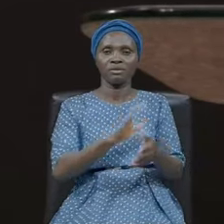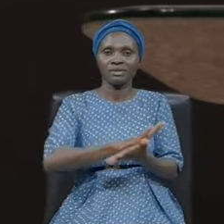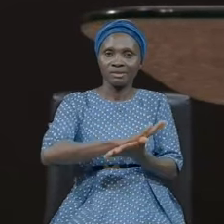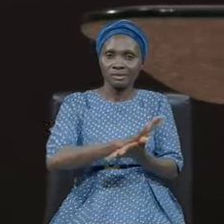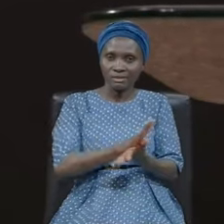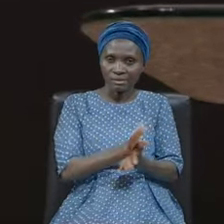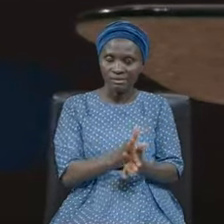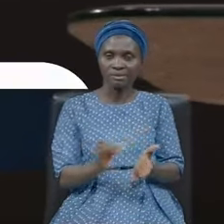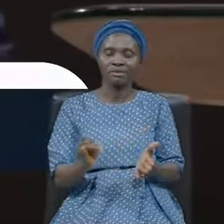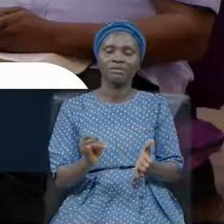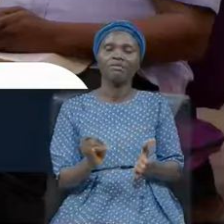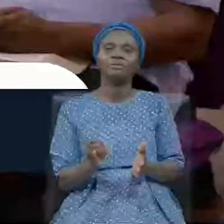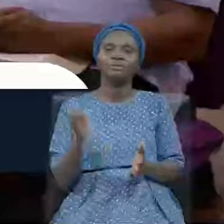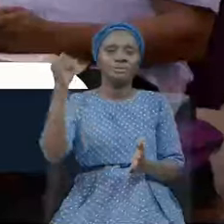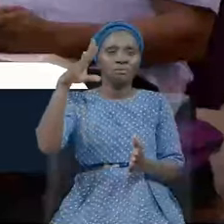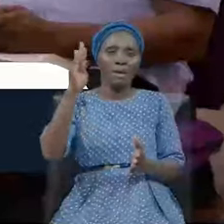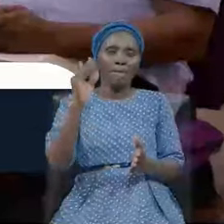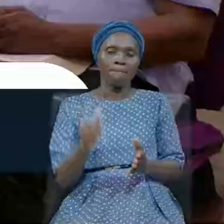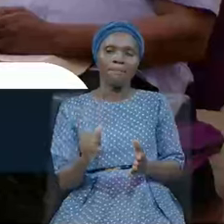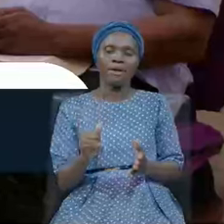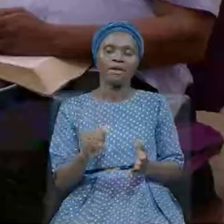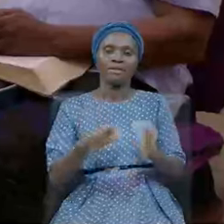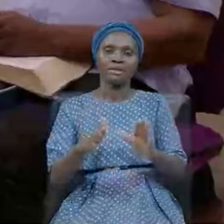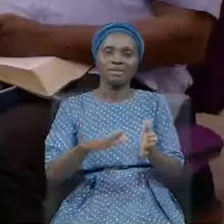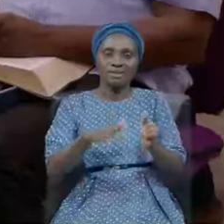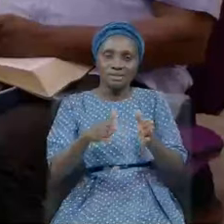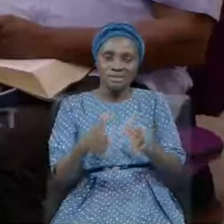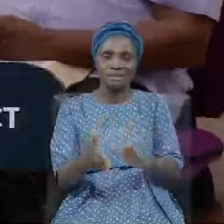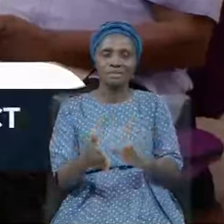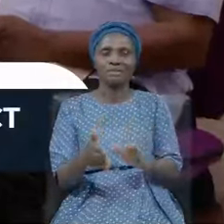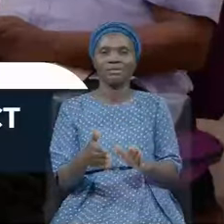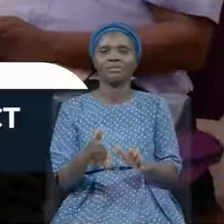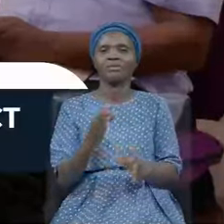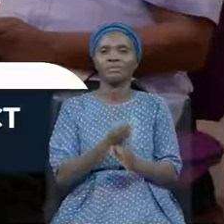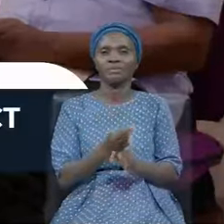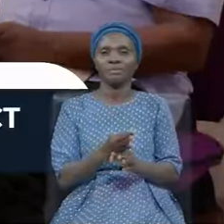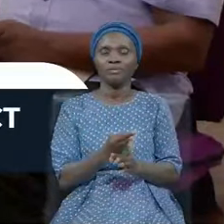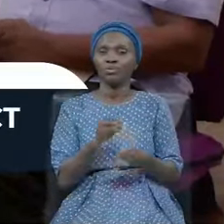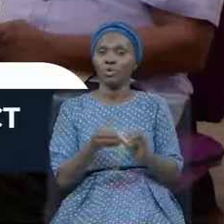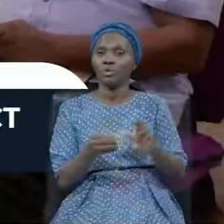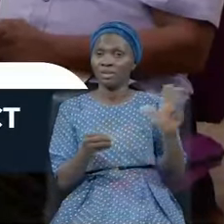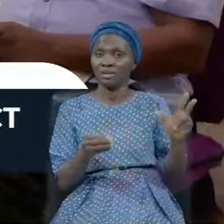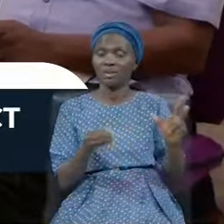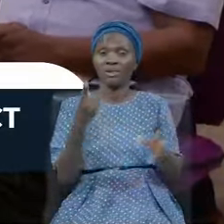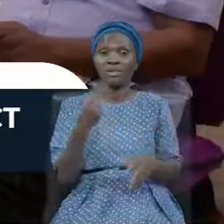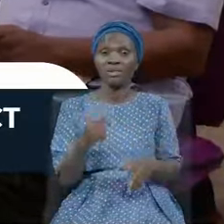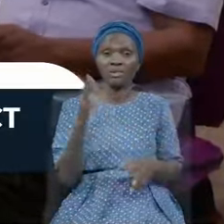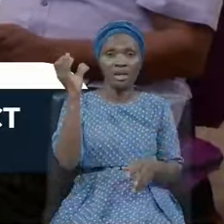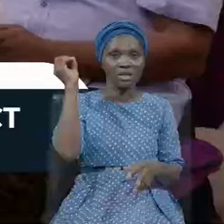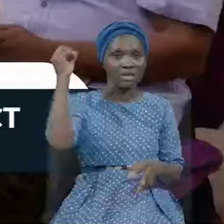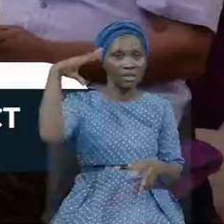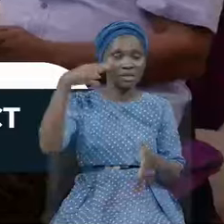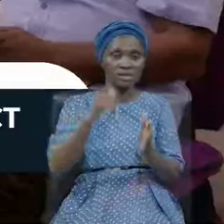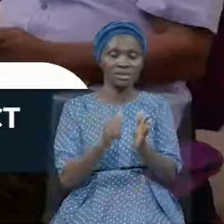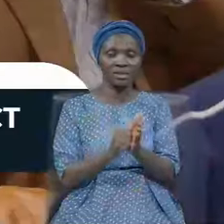foi morte et assourdissante ou mortifiante. 3. La grâce triomphante. La grâce